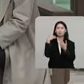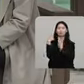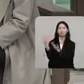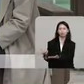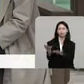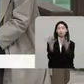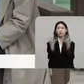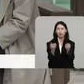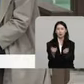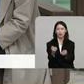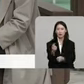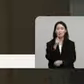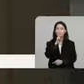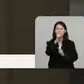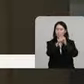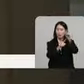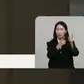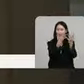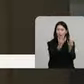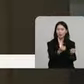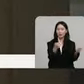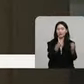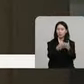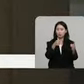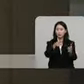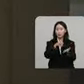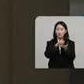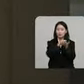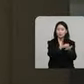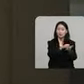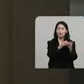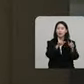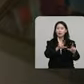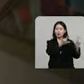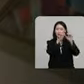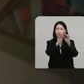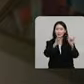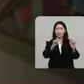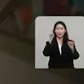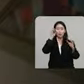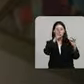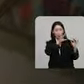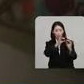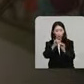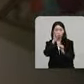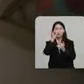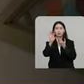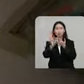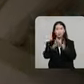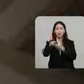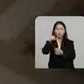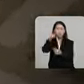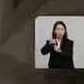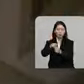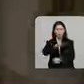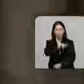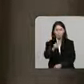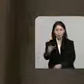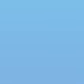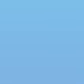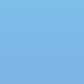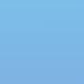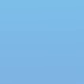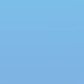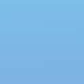민원이 따르자 국토교통부는 입주민 동의를 얻으면 어린이집 시설의 용도를 변경할 수 있게 제독 개선을 추진하고